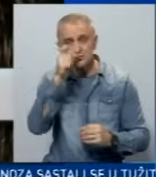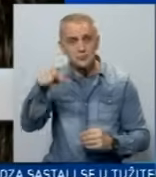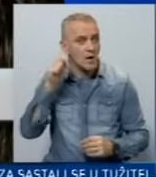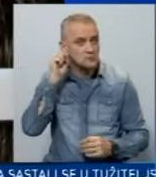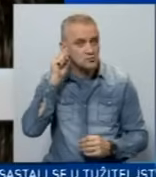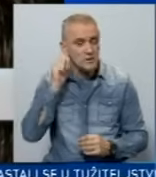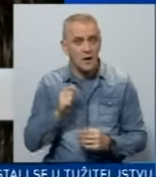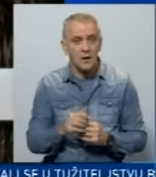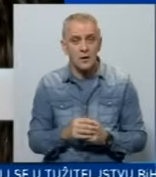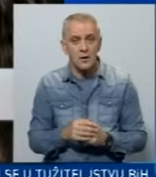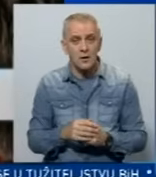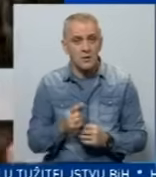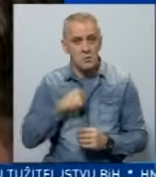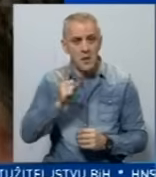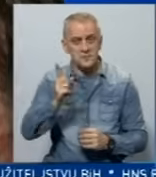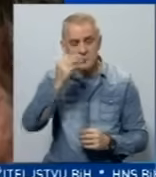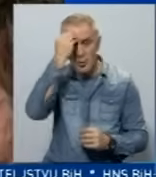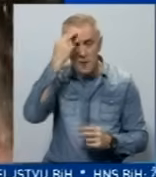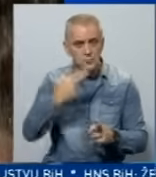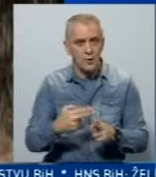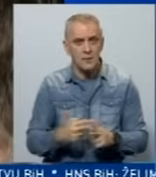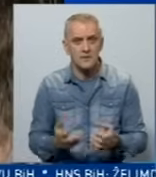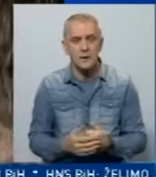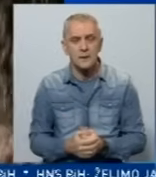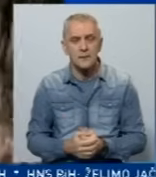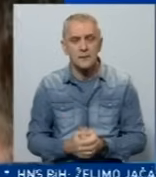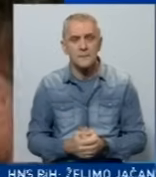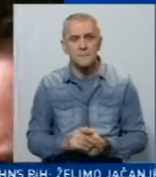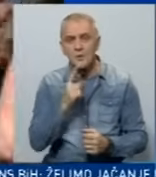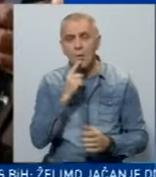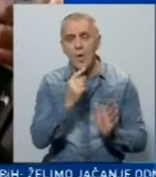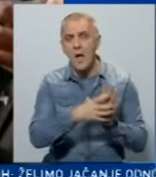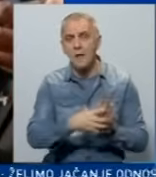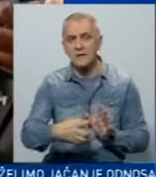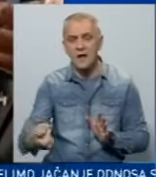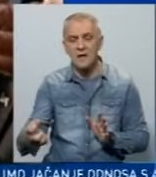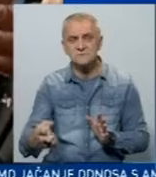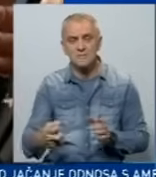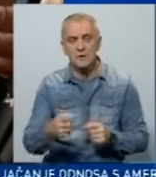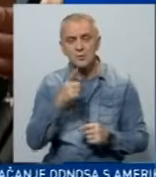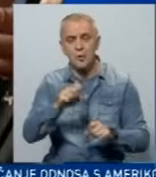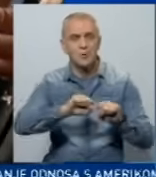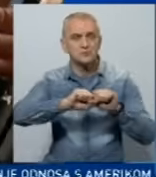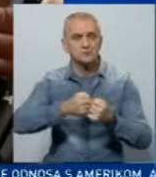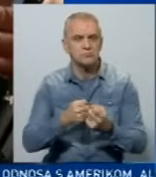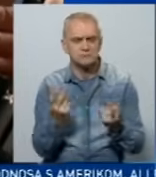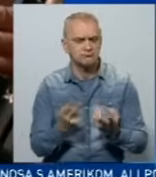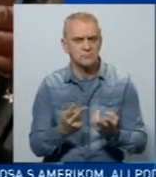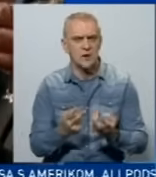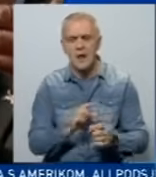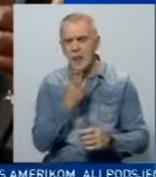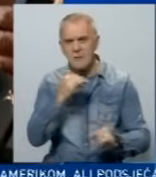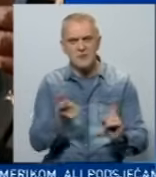koja, evo nisam ni upamtio ime, vjerujte, koja je nastavila da to slomi preko koljena bez obzira na